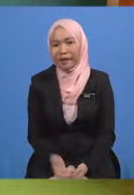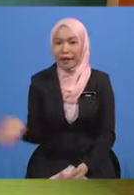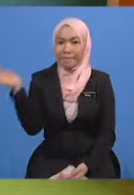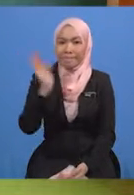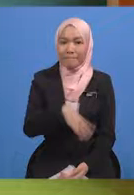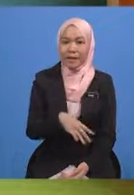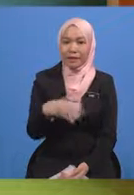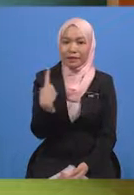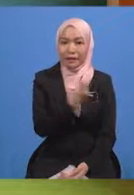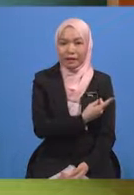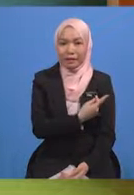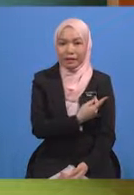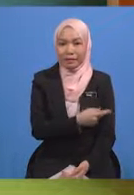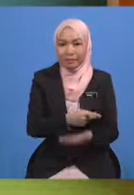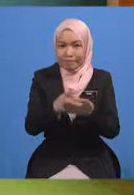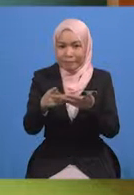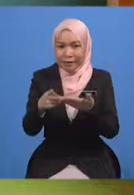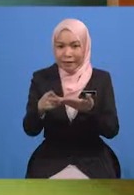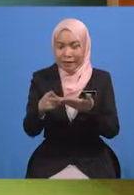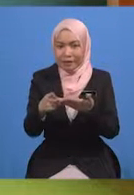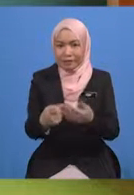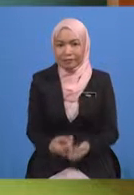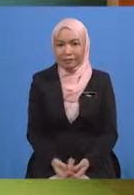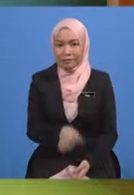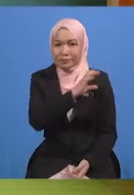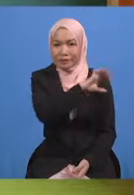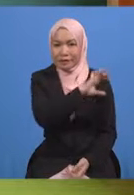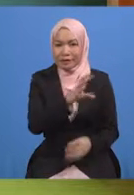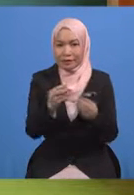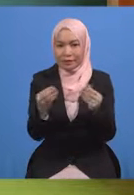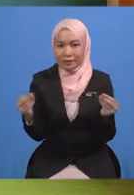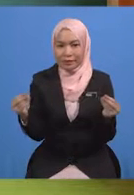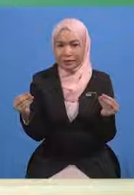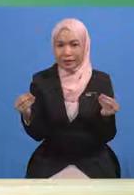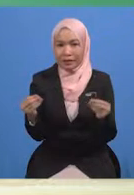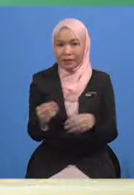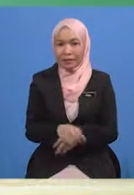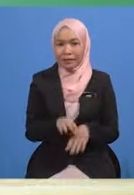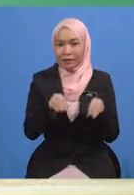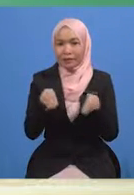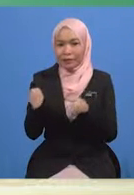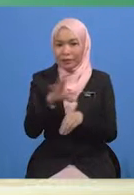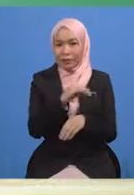Mari kita siasat kandungan tanah kebun dan pasir.